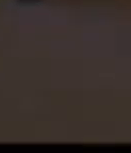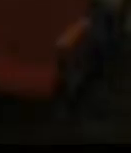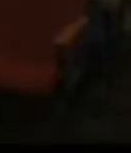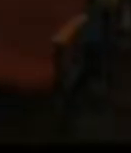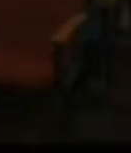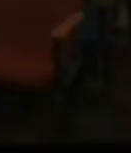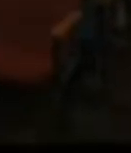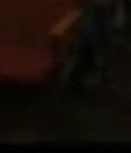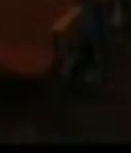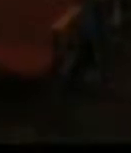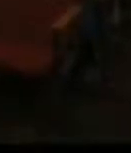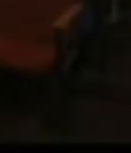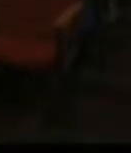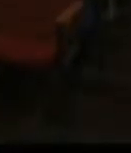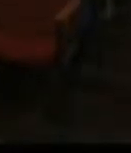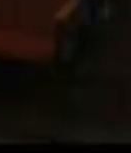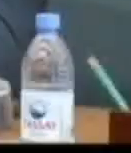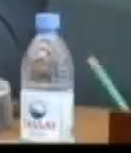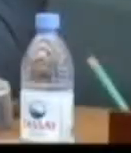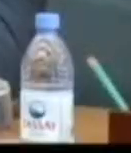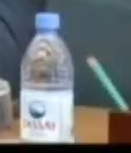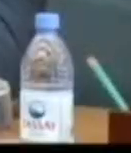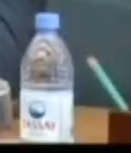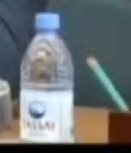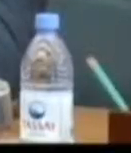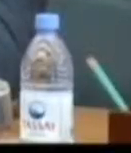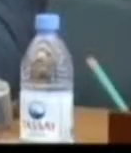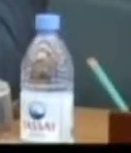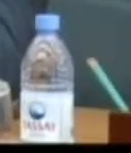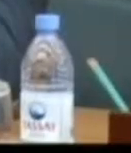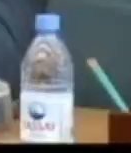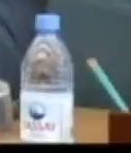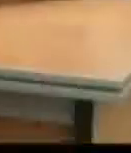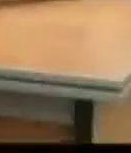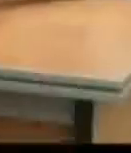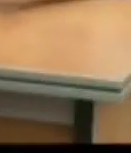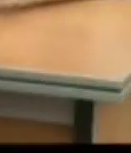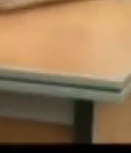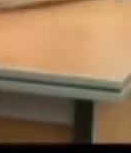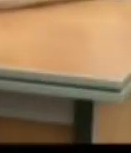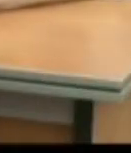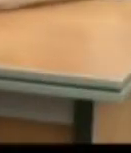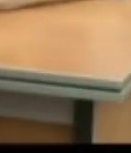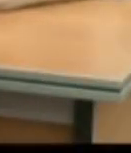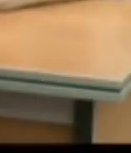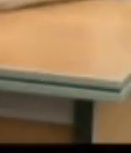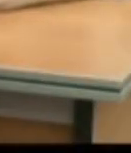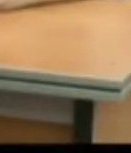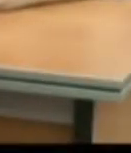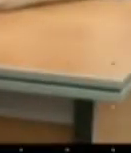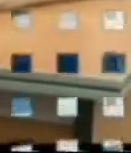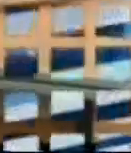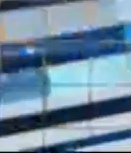23 маусым қазақстандық полиция мен мемлекеттік қызметкерлер күні осыған орай Семейде салтанатты шаралар өтті.